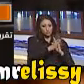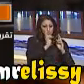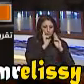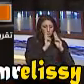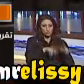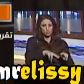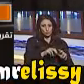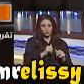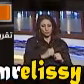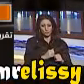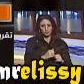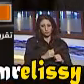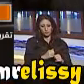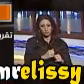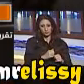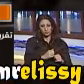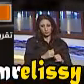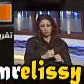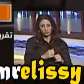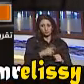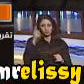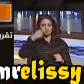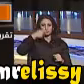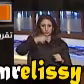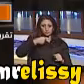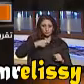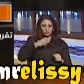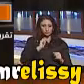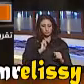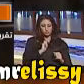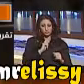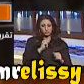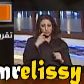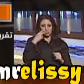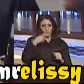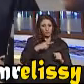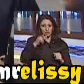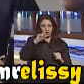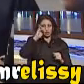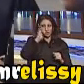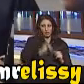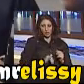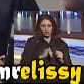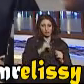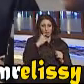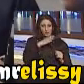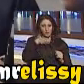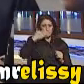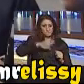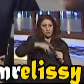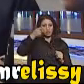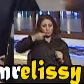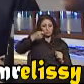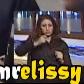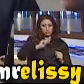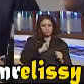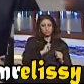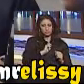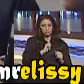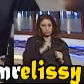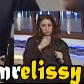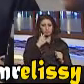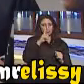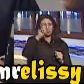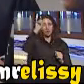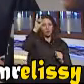عباس. استاذ علي، بقاء لله، انا بعزيكم يعني بعزي نفسي وبعزي جميع الزملاء في التلفزيون المصري. البقاء لله